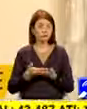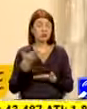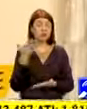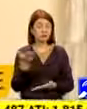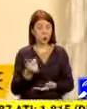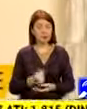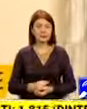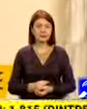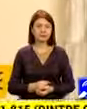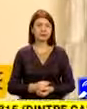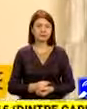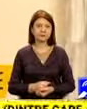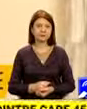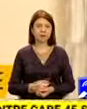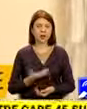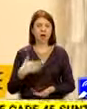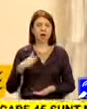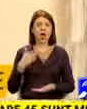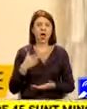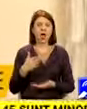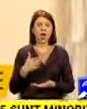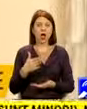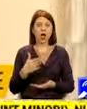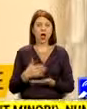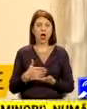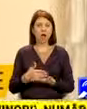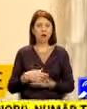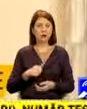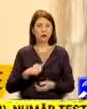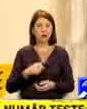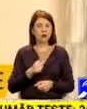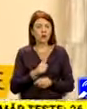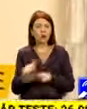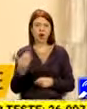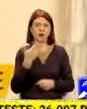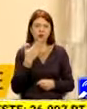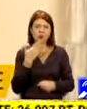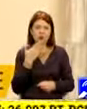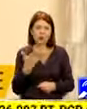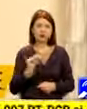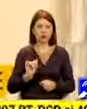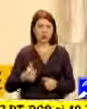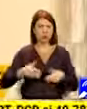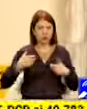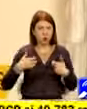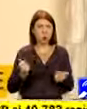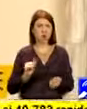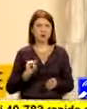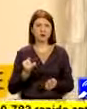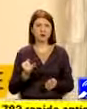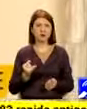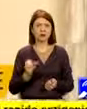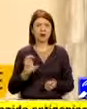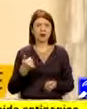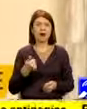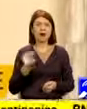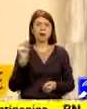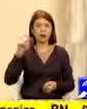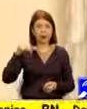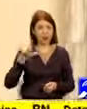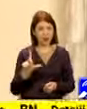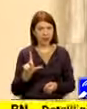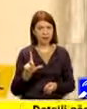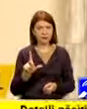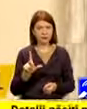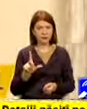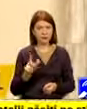sens, am fost foarte mulțumit și bucuros că Partidul Național